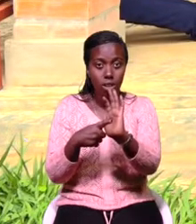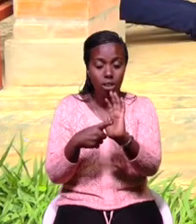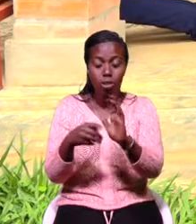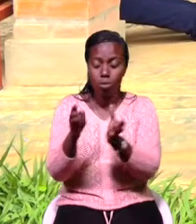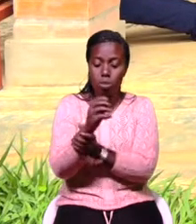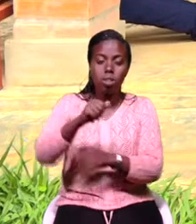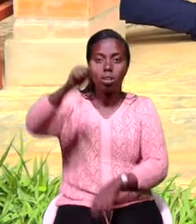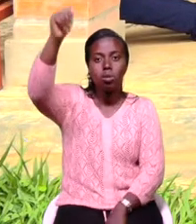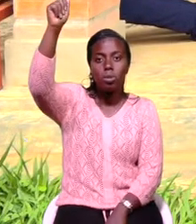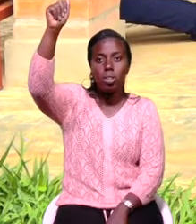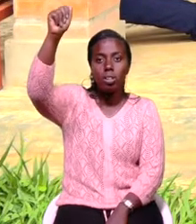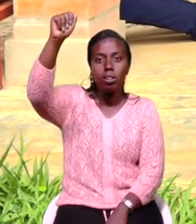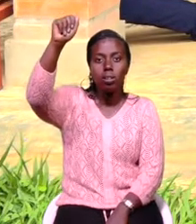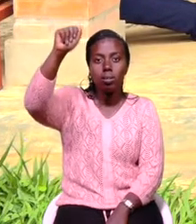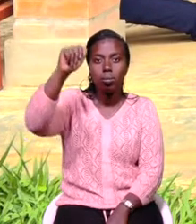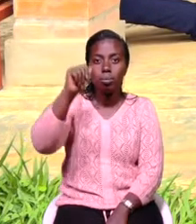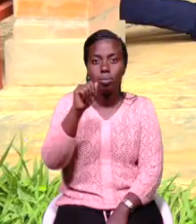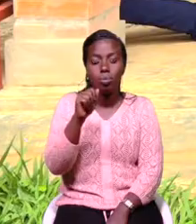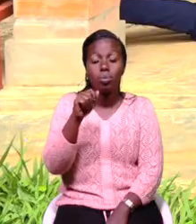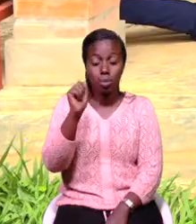munyereke muzamuri.